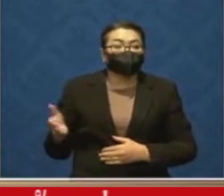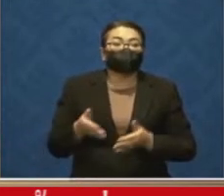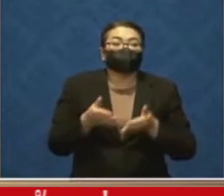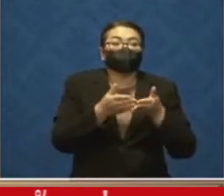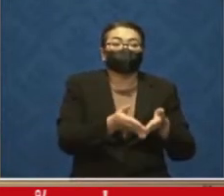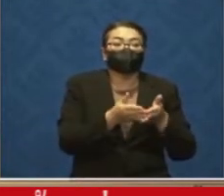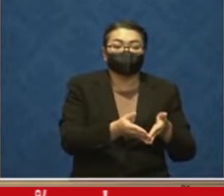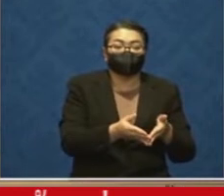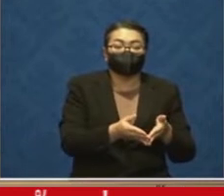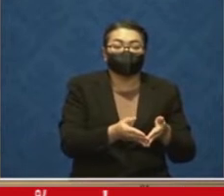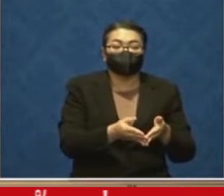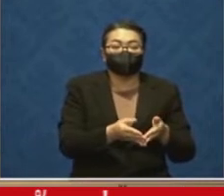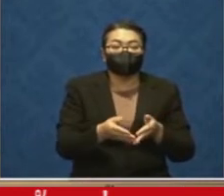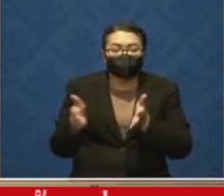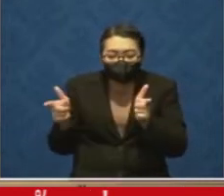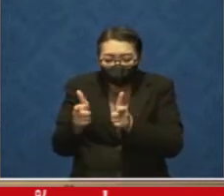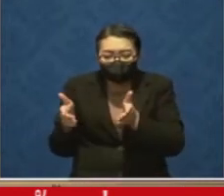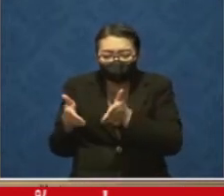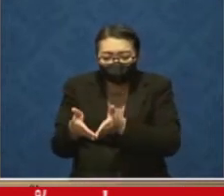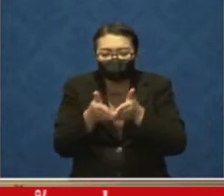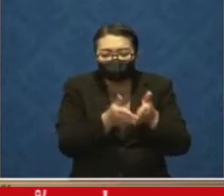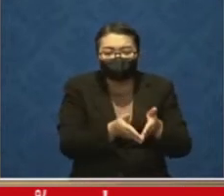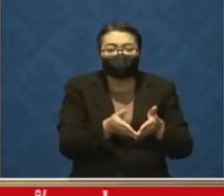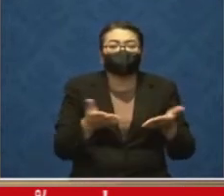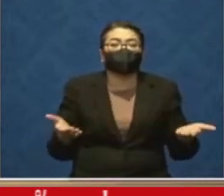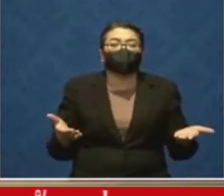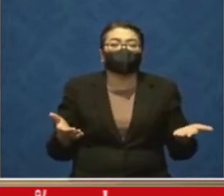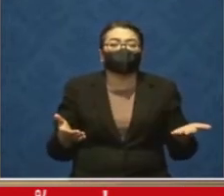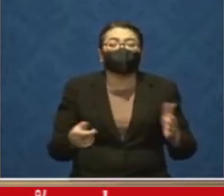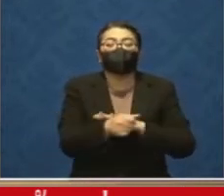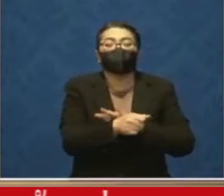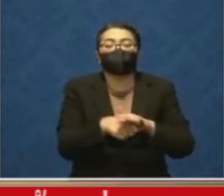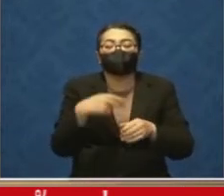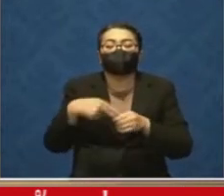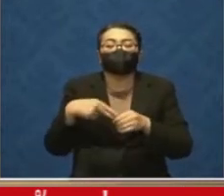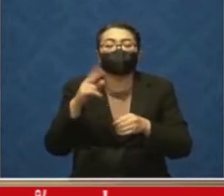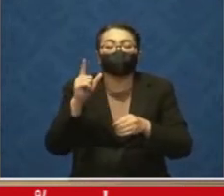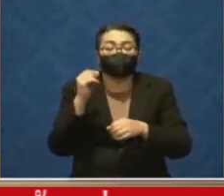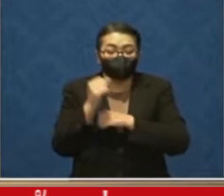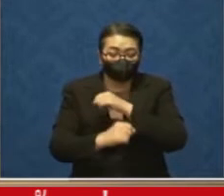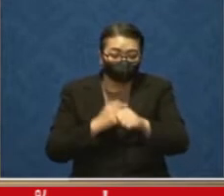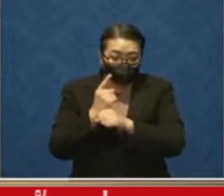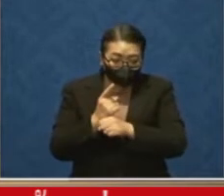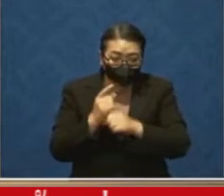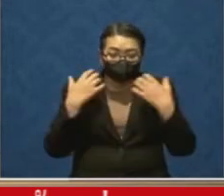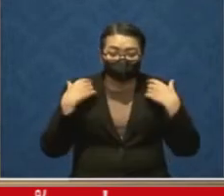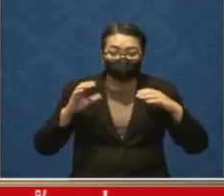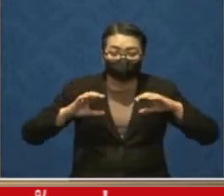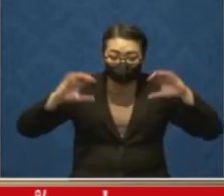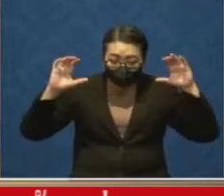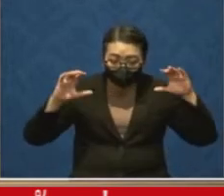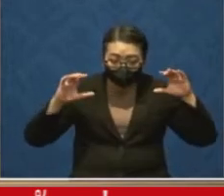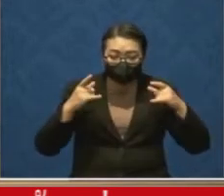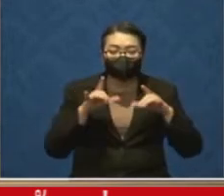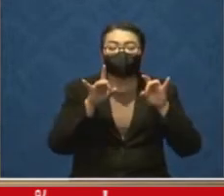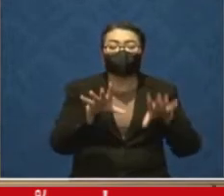ครเรือประมงอันนี้ครับเล็กๆทำยงไได้ครับกลายเป็ว่าปีปี 1 ลกตองเสยหายแต่ว่ากไปแล